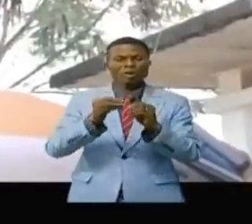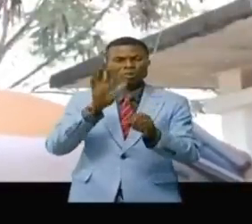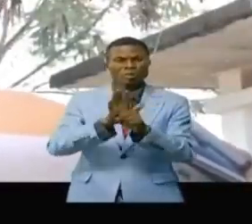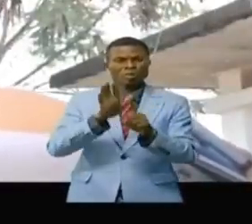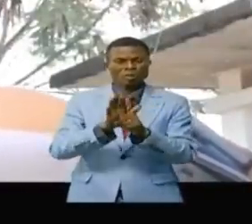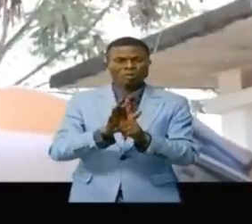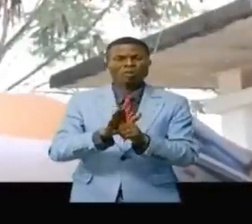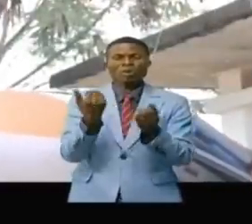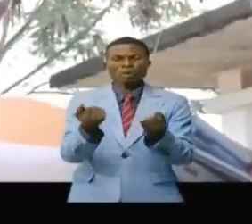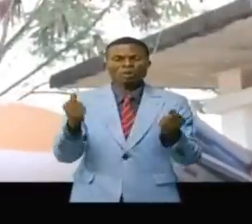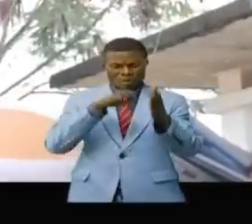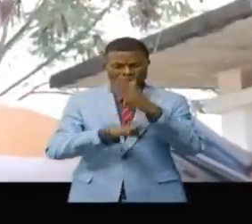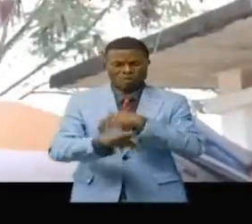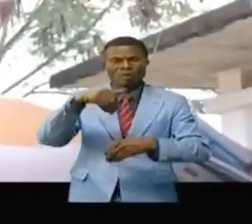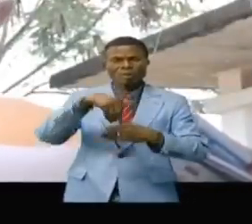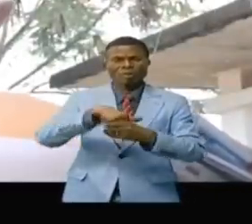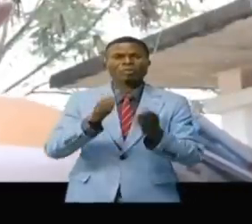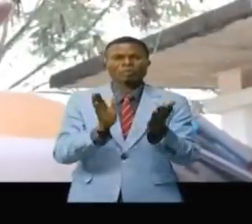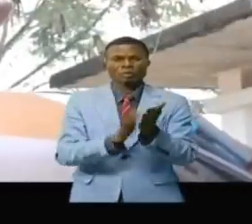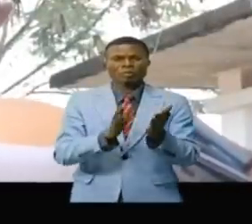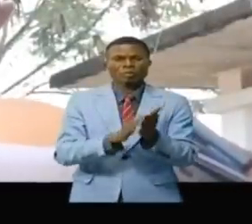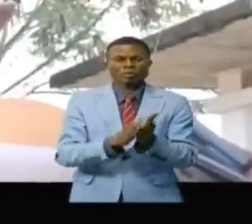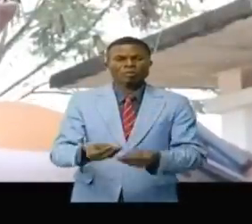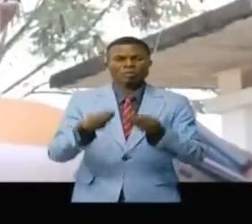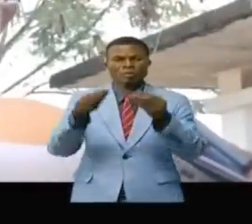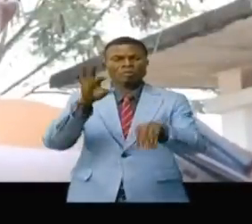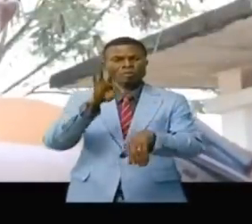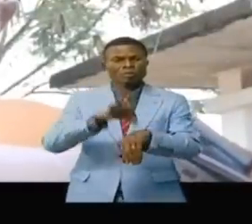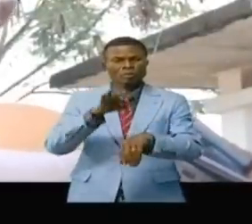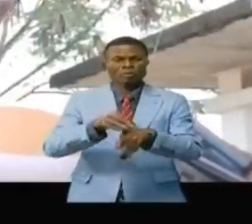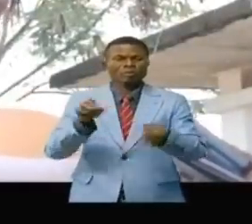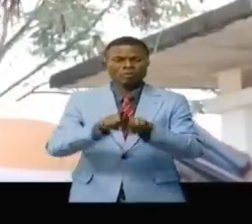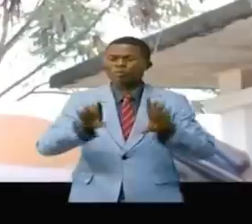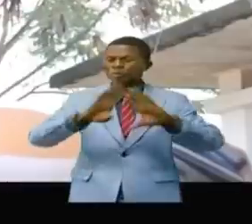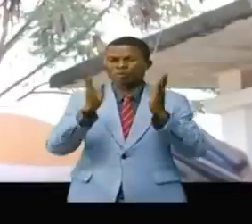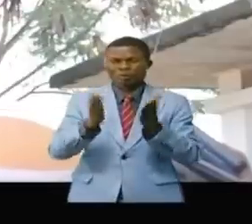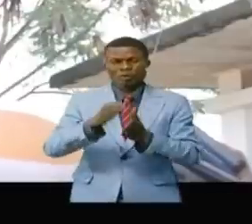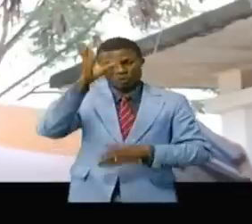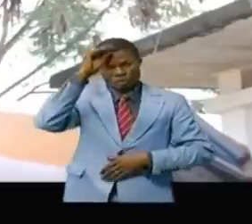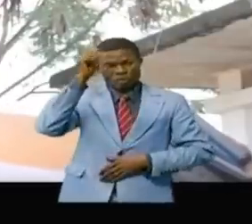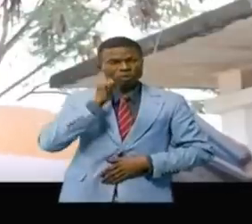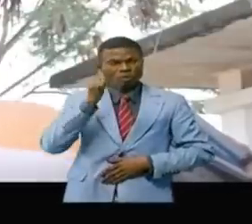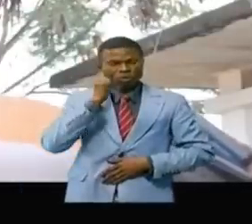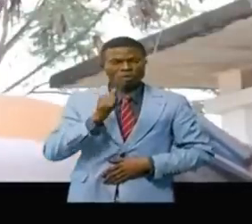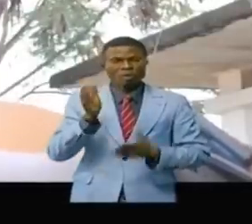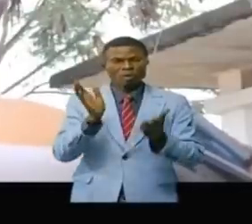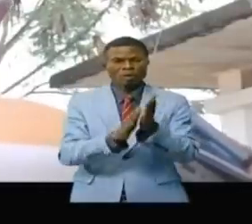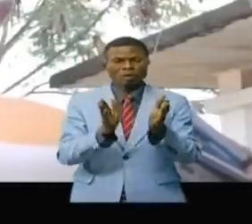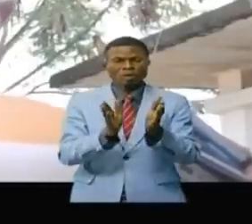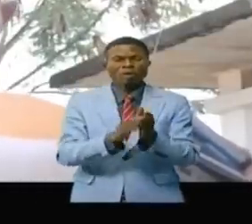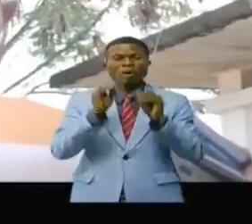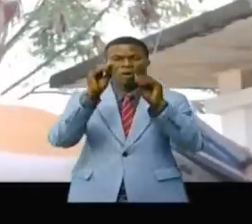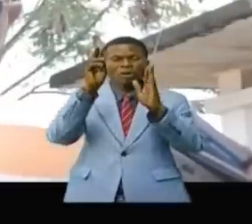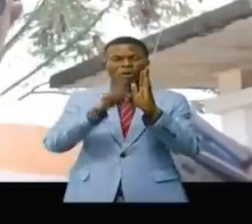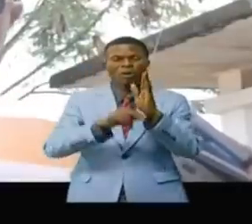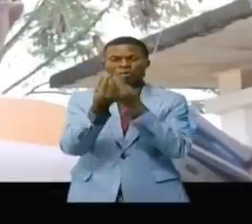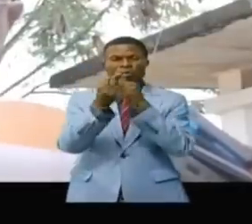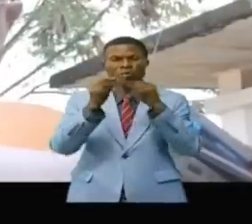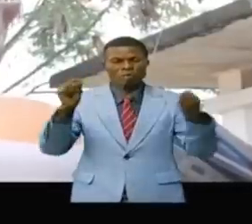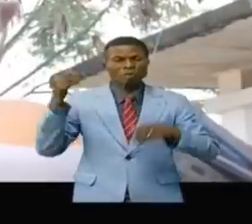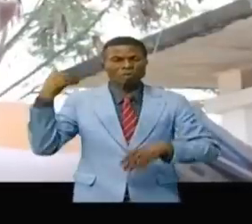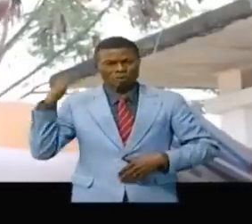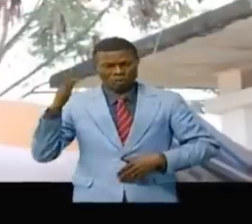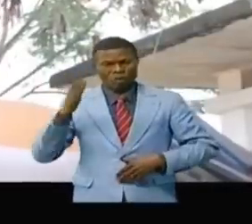des enfants à l'école et accorder les mêmes chances à tous. Car la gratuité de l'enseignement primaire public